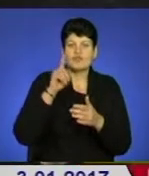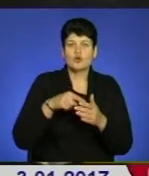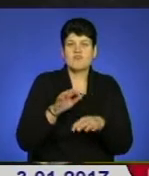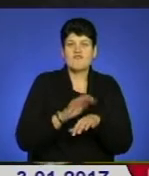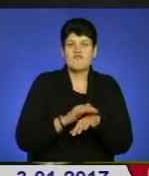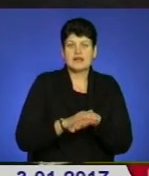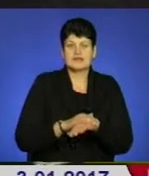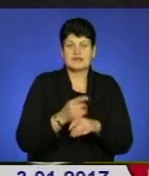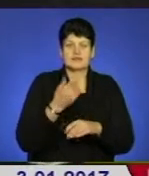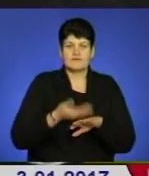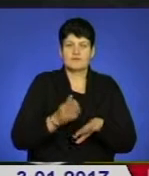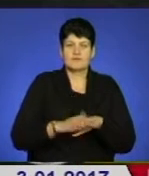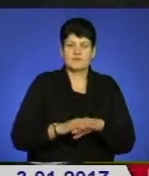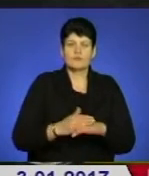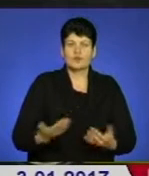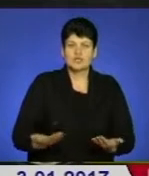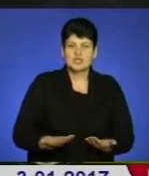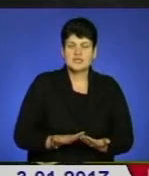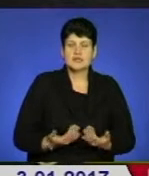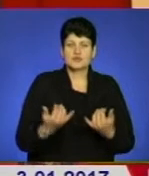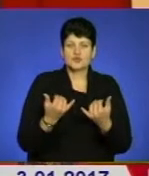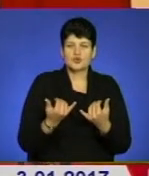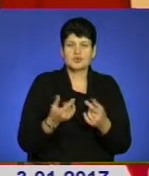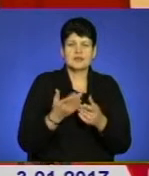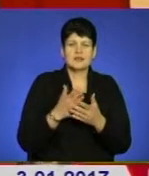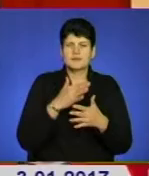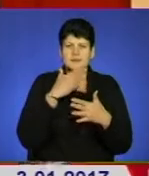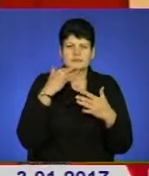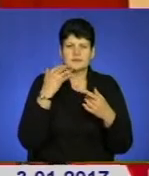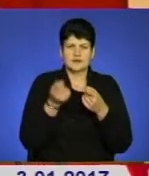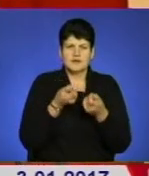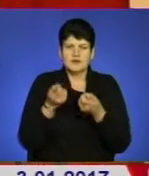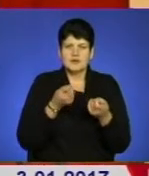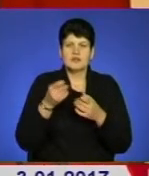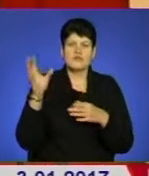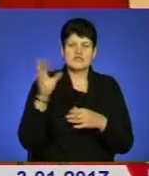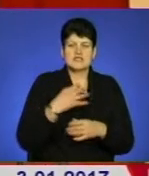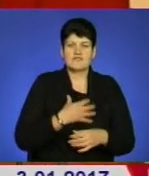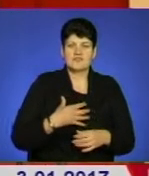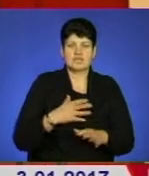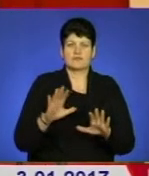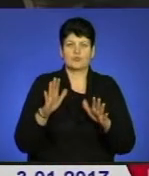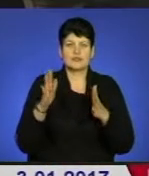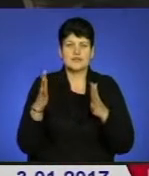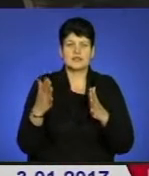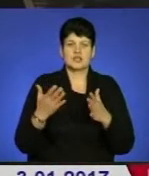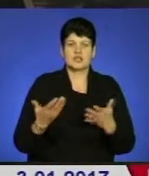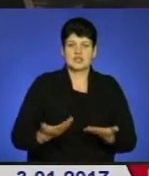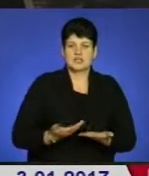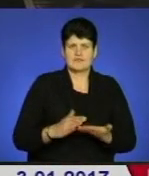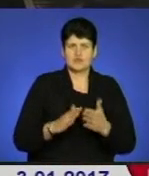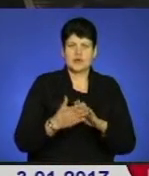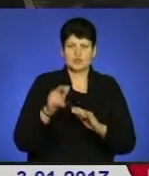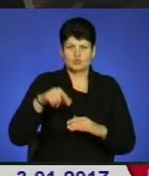Бандери складно, адже життя цього націоналіста на сьогодні досить досліджене і про його усі найважливіші дії та життєві ситуації людям